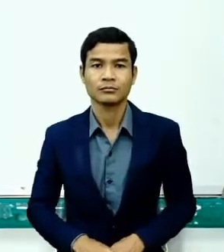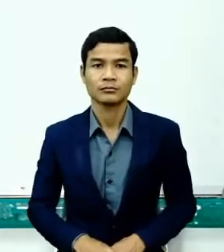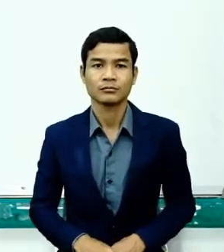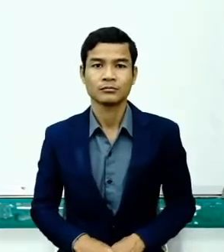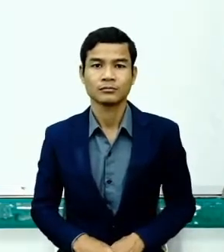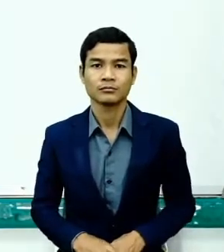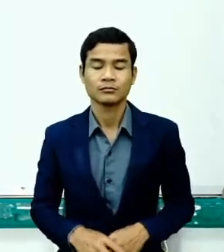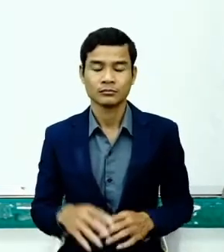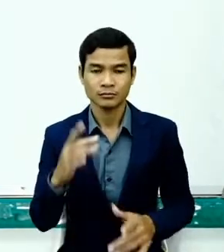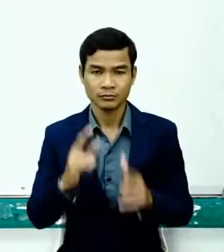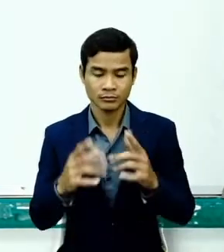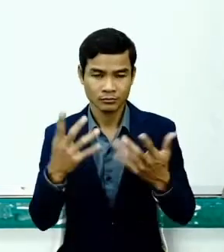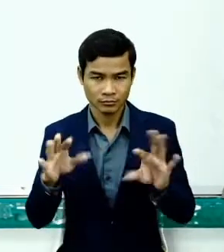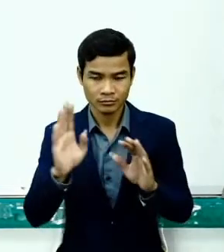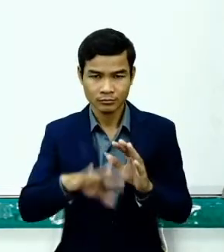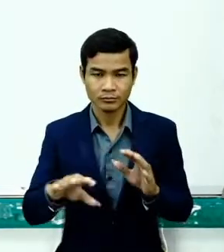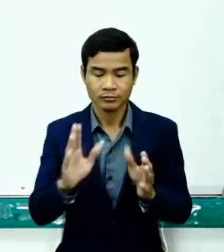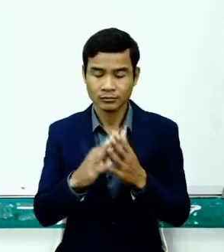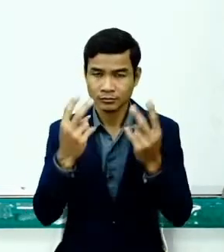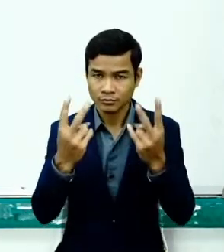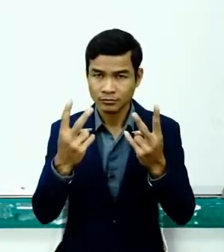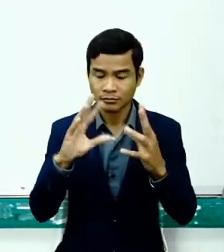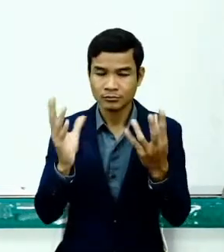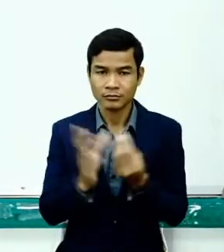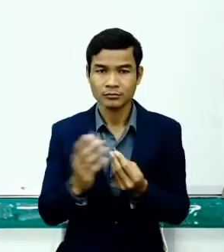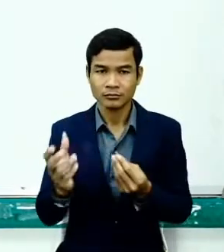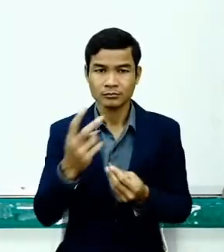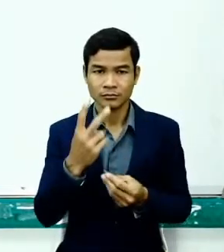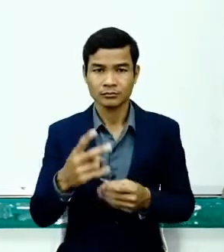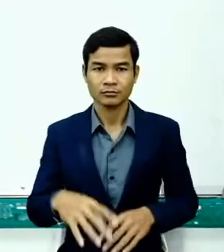ចាបាទទុទាយរៀបរាល់ហើយកូនកូនចាំមើលទាំងអស់គ្នាណា